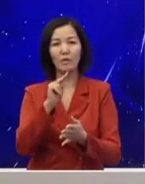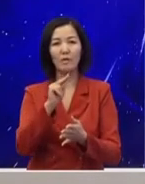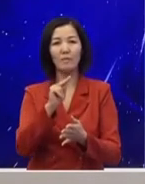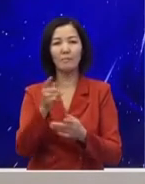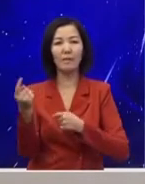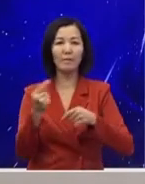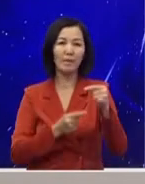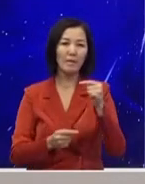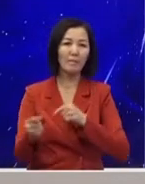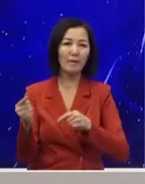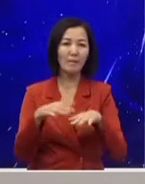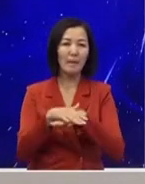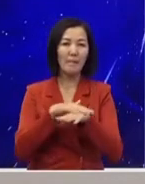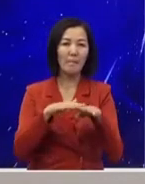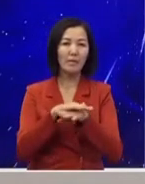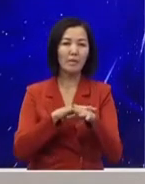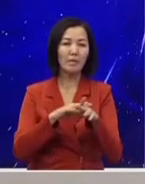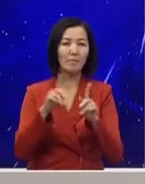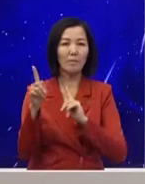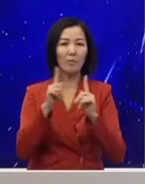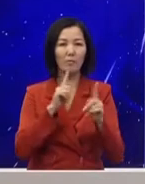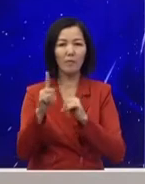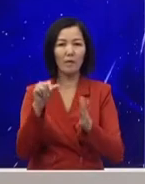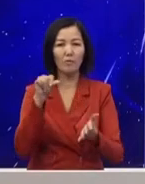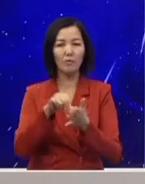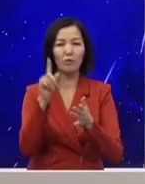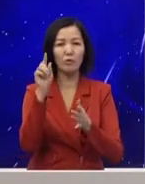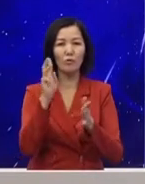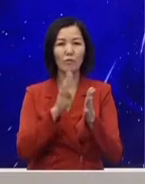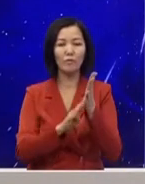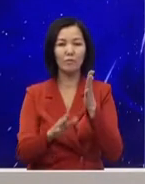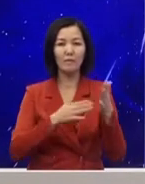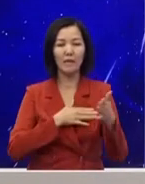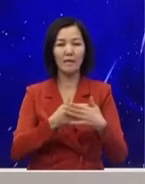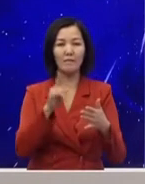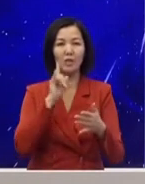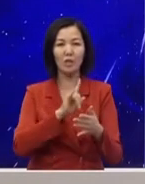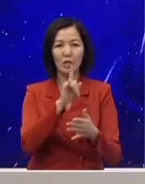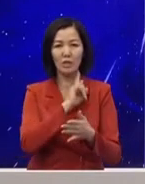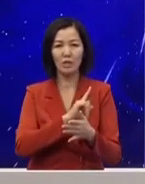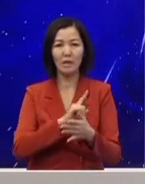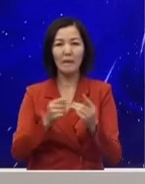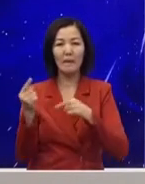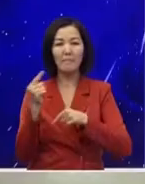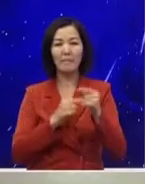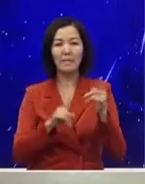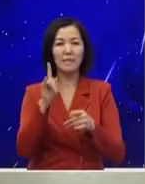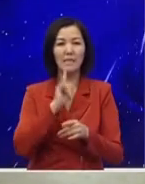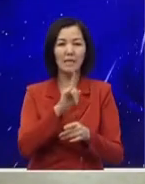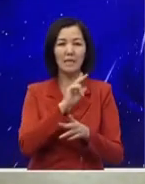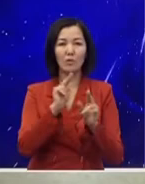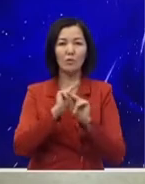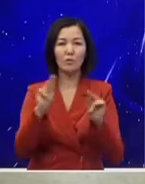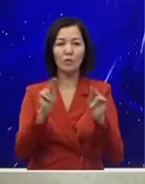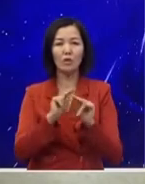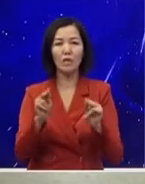В масштабном онлайн-форуме приняли участие 180 активных женщин региона. Среди них бизнес-леди, учителя,